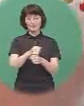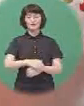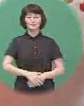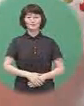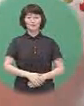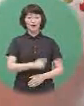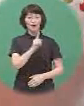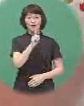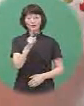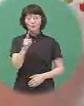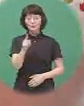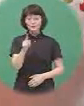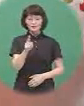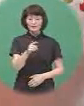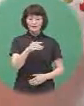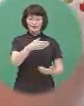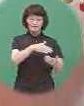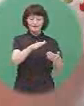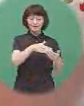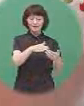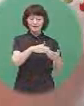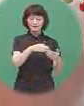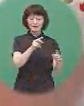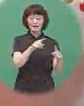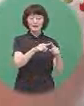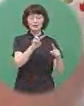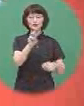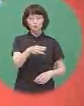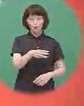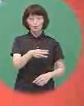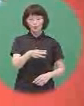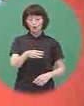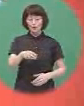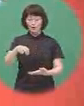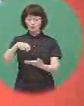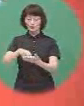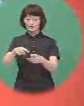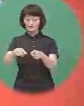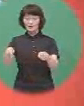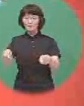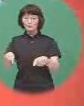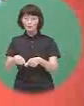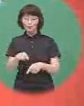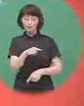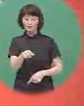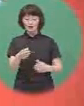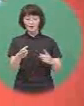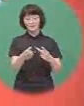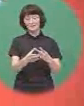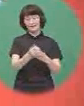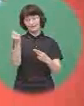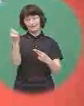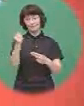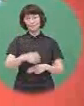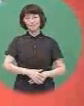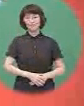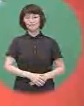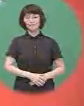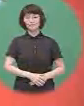一つ一つ手書きで付けされた張り子の人形と人形を乗せる座布団などがセットになっています。